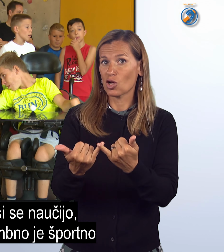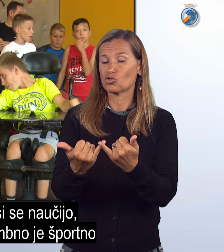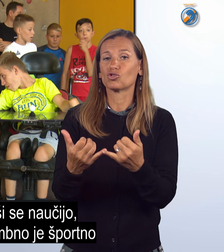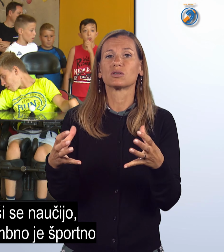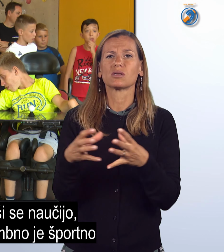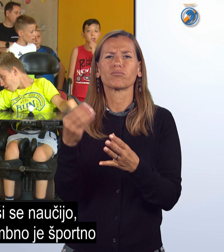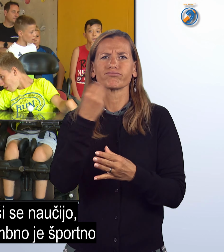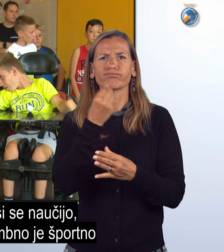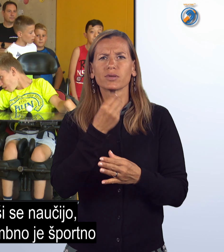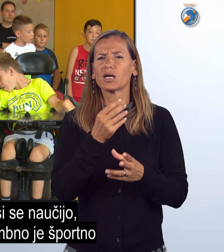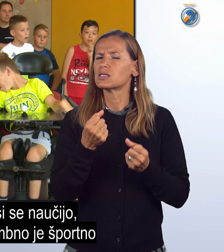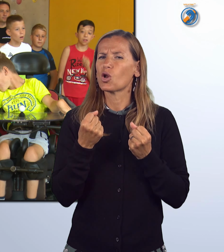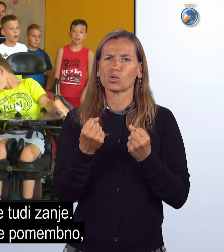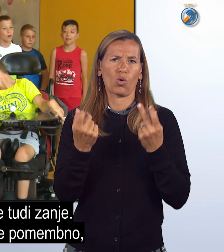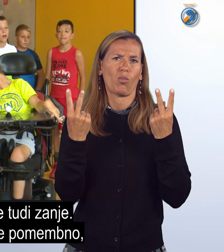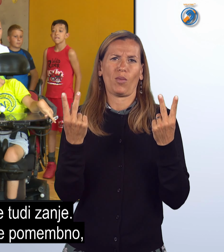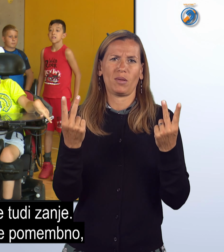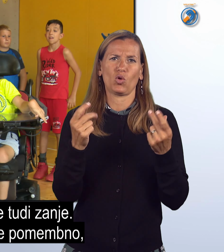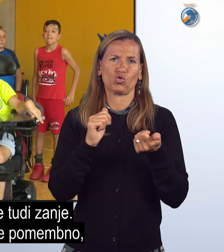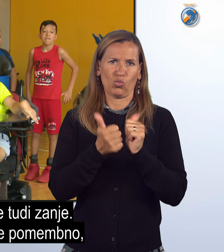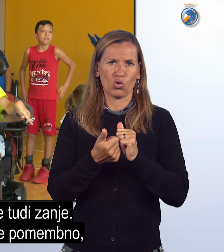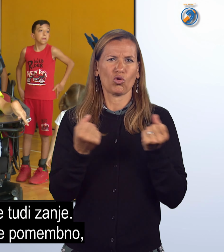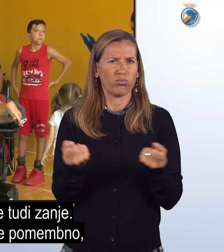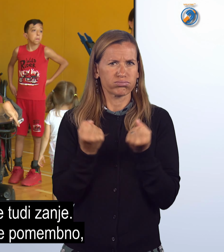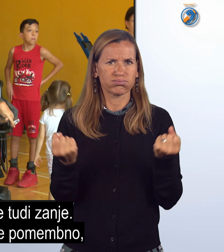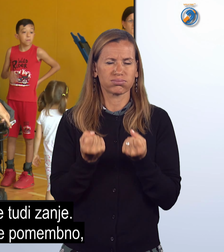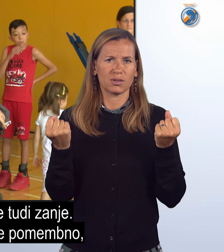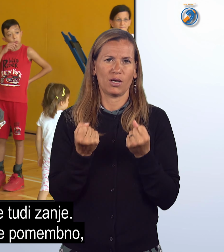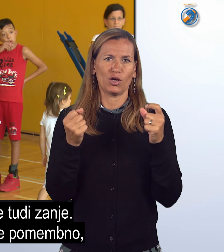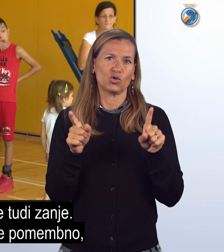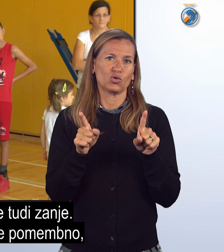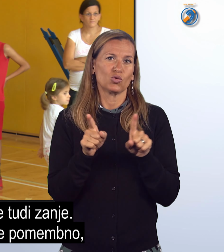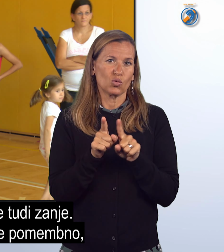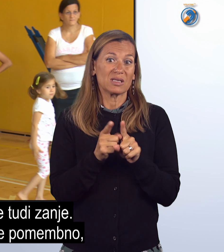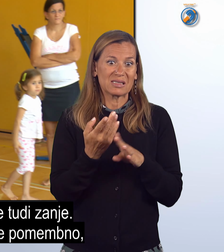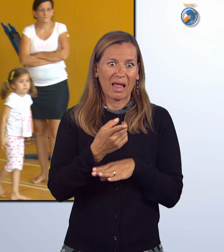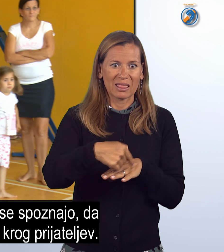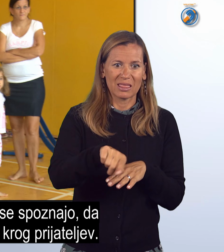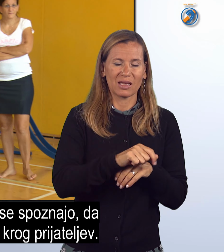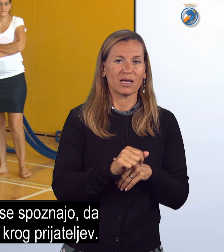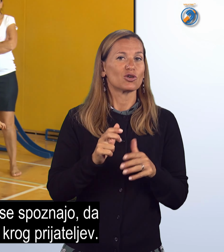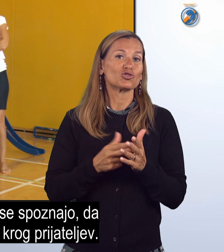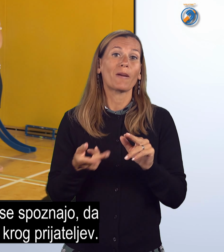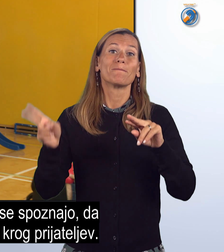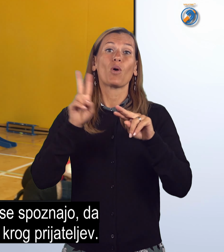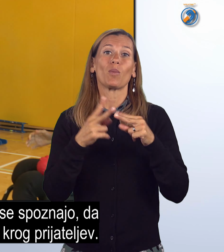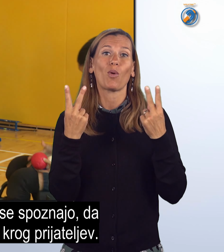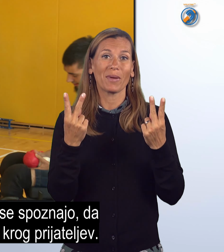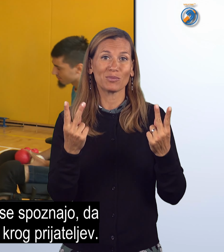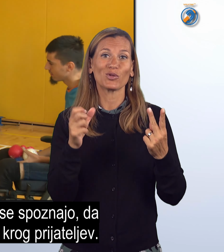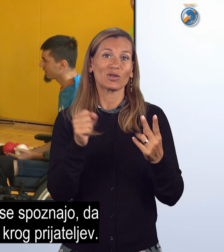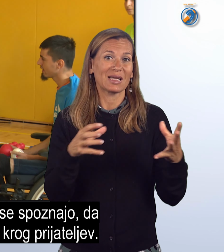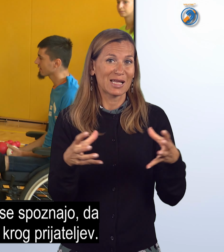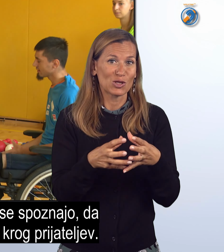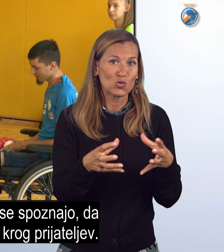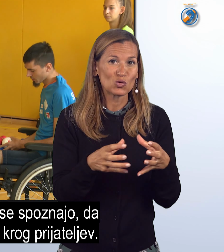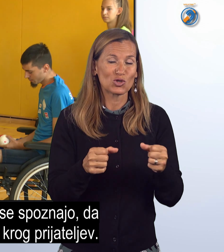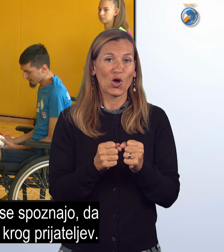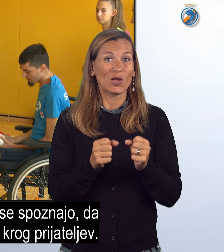kako zelo pomembno je športno vdejstvovanje tudi za njih. Predvsem je pa pomembno to, da se družijo, da se